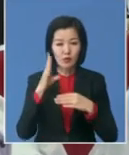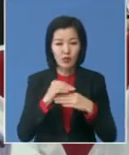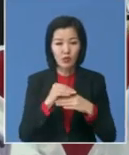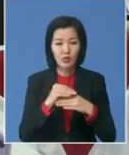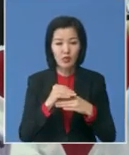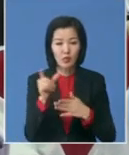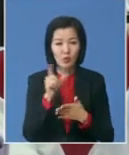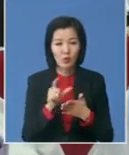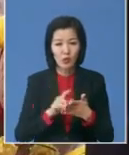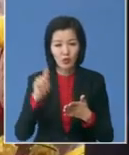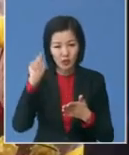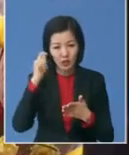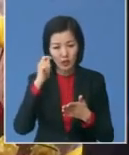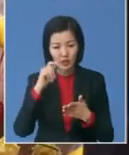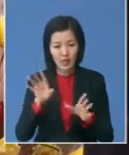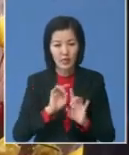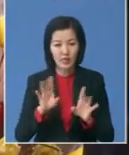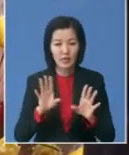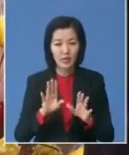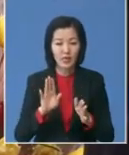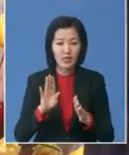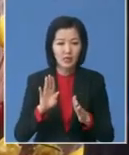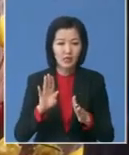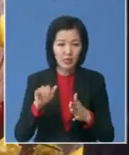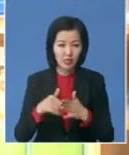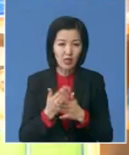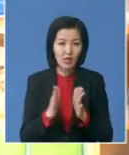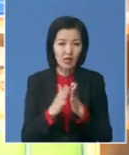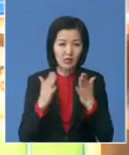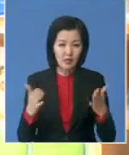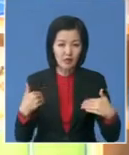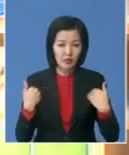жатқа оқыды. Сондай-ақ Жалғыз Тораңғы кітабының тұсаукесері өтті.